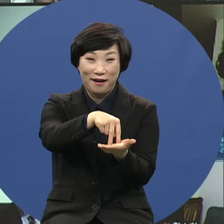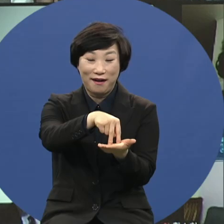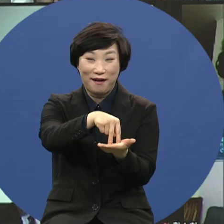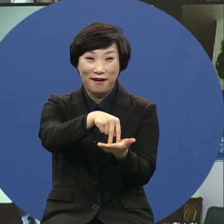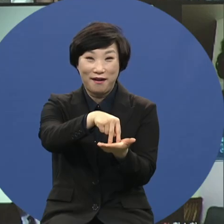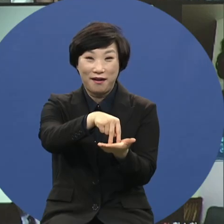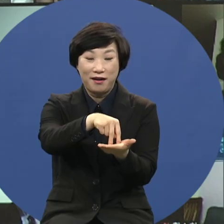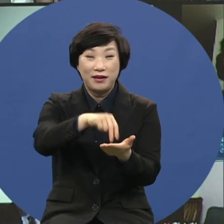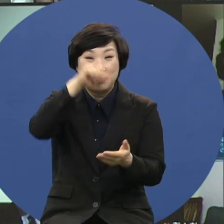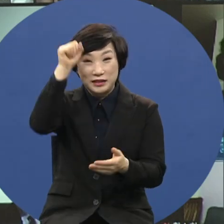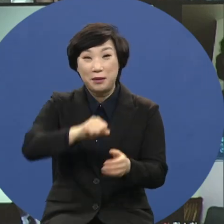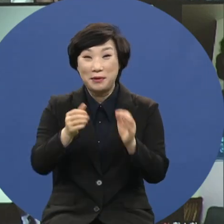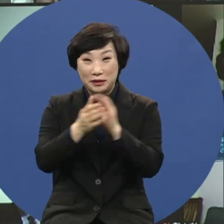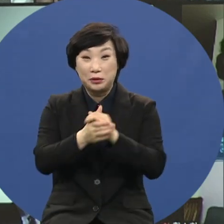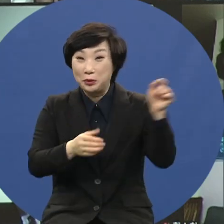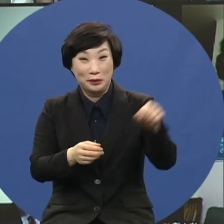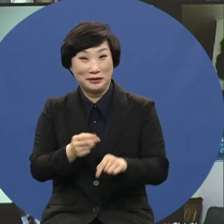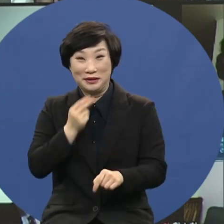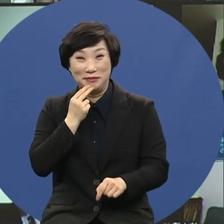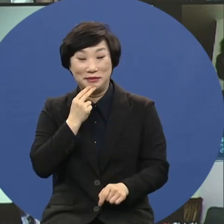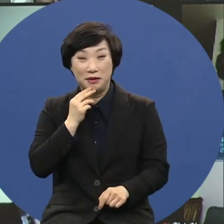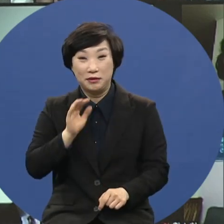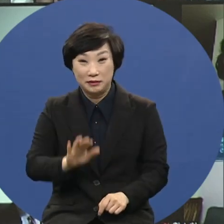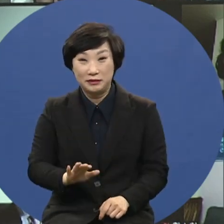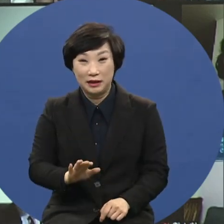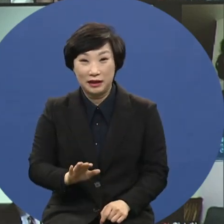일어나서 새벽 기도는 안 하도